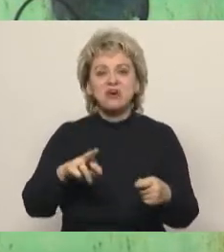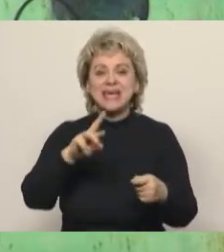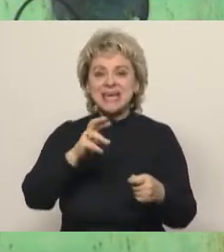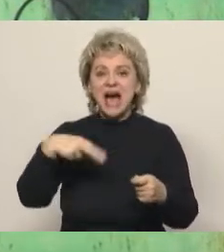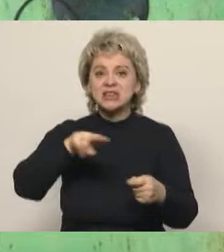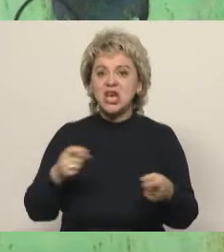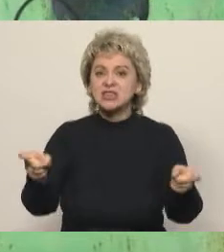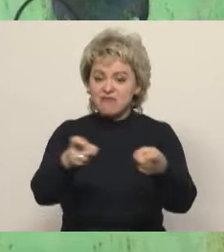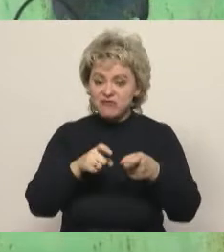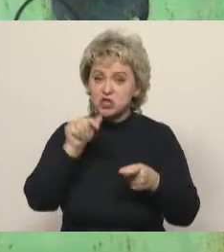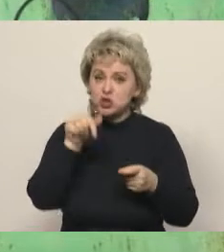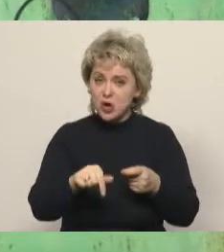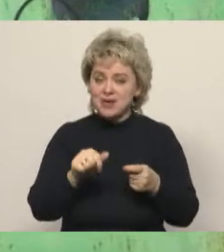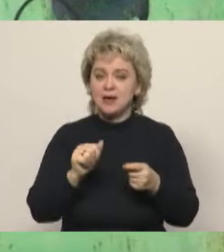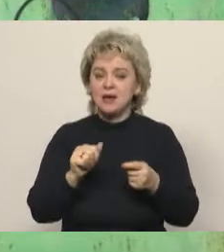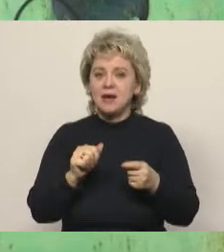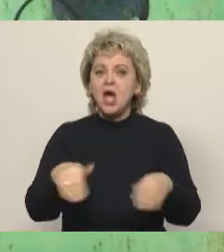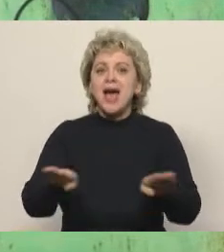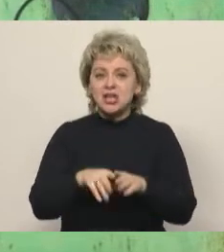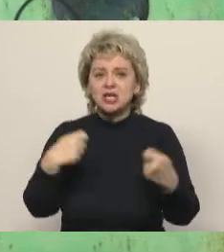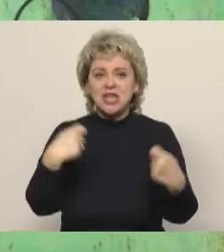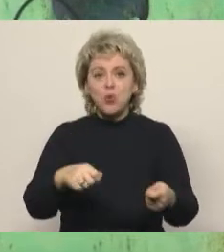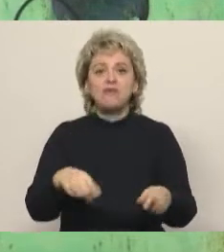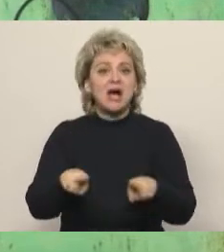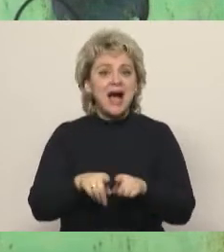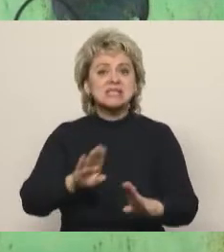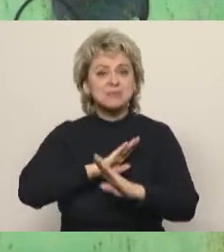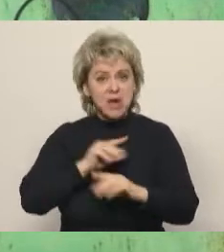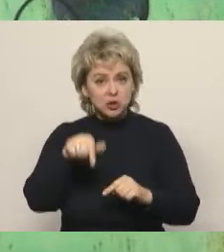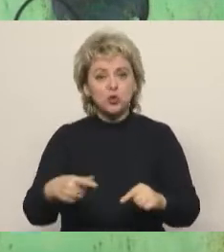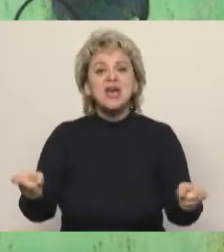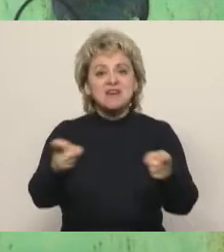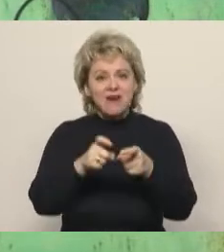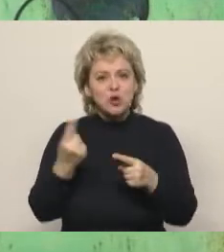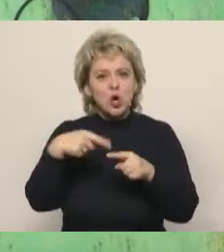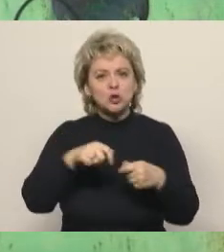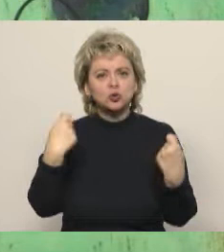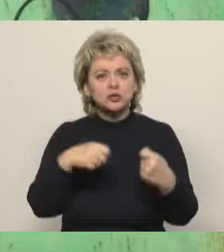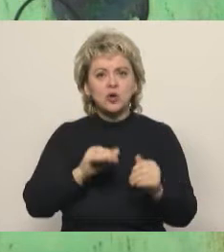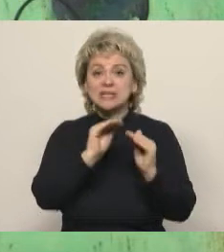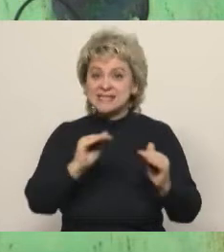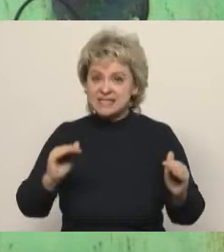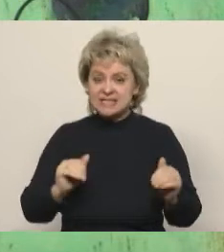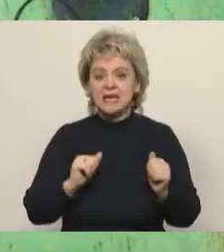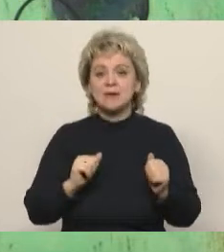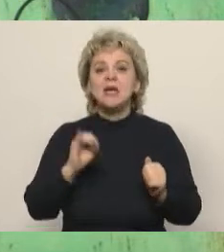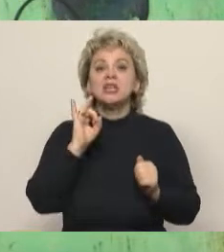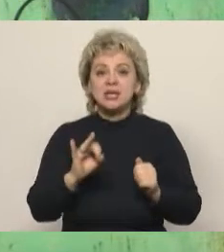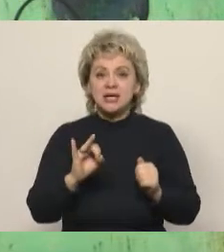это вовлечение в... Это торговля смертью. И вовлечение в эту торговлю несовершеннолетних.